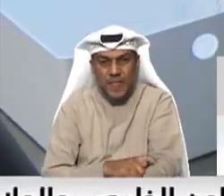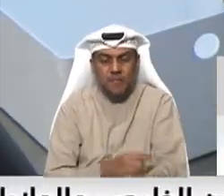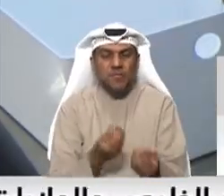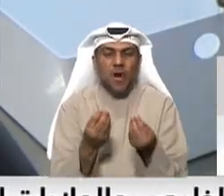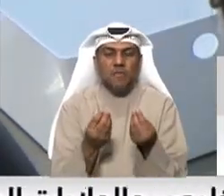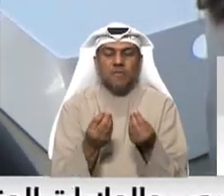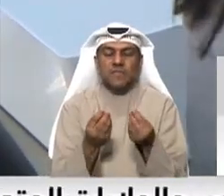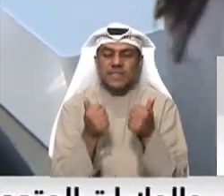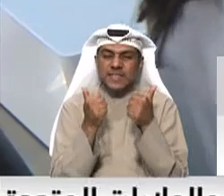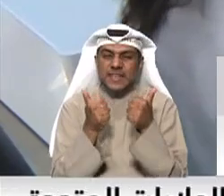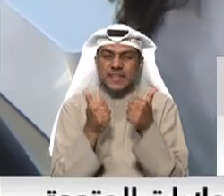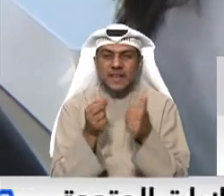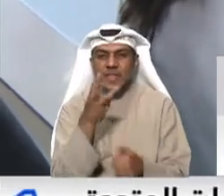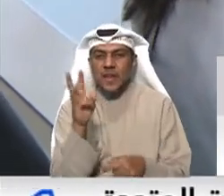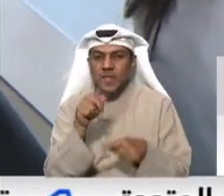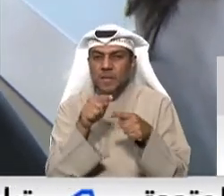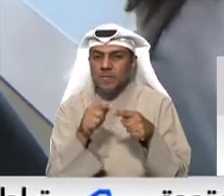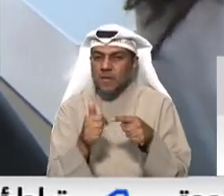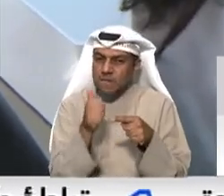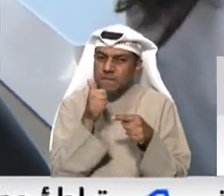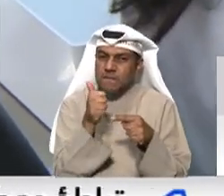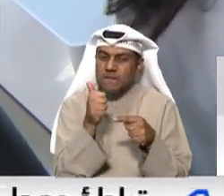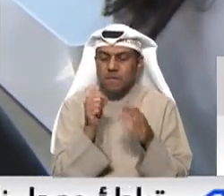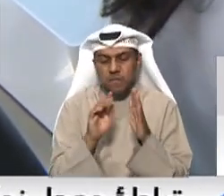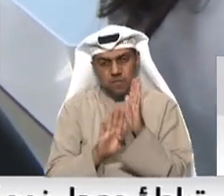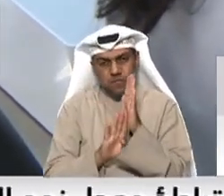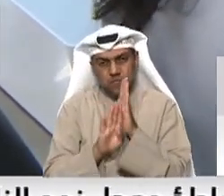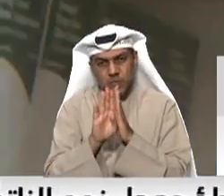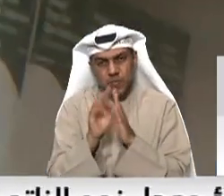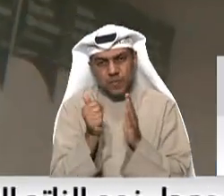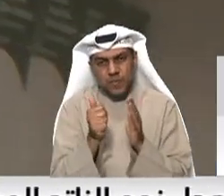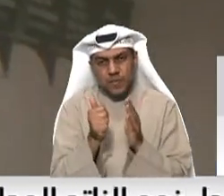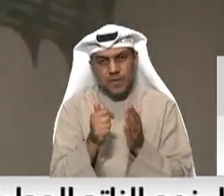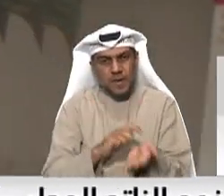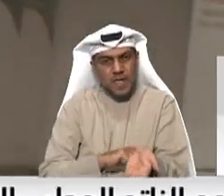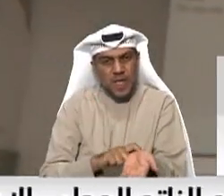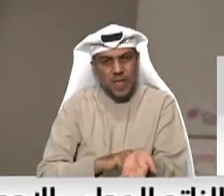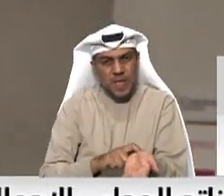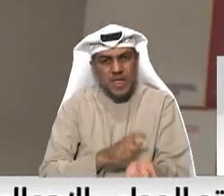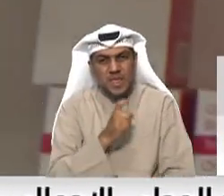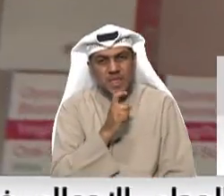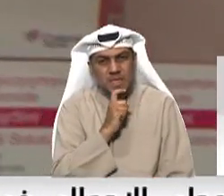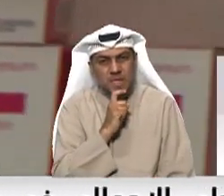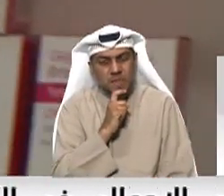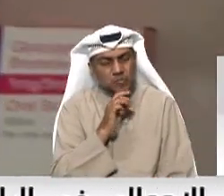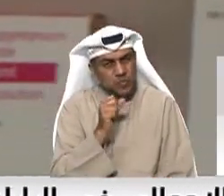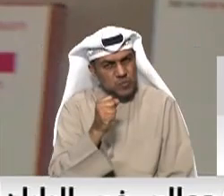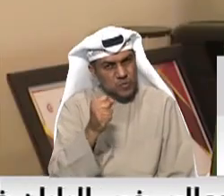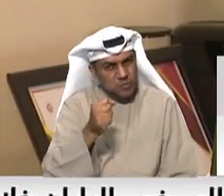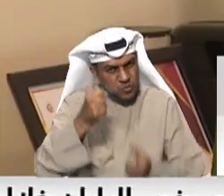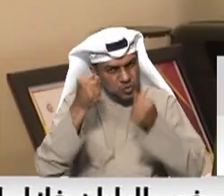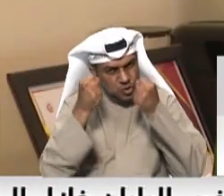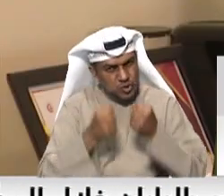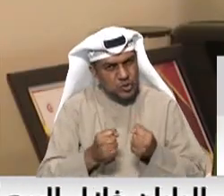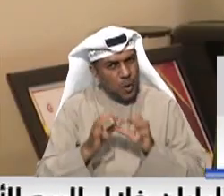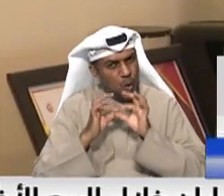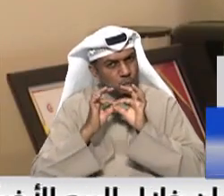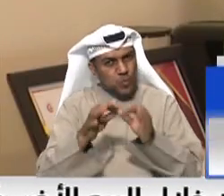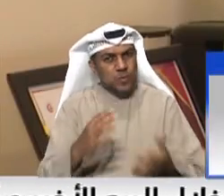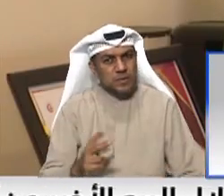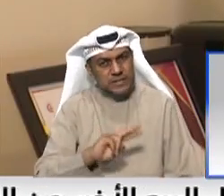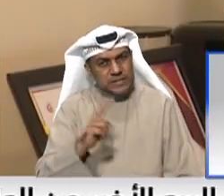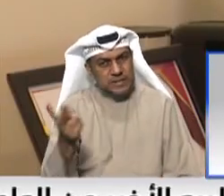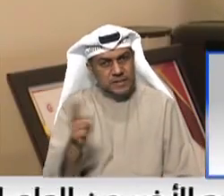بنسبه 30% وخففت من نوبات الالام الحاده والمزمنه الالام اللي يحسونه الام